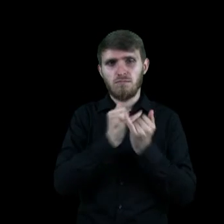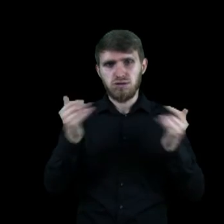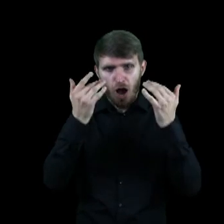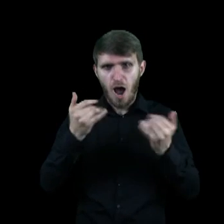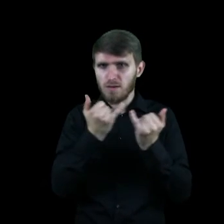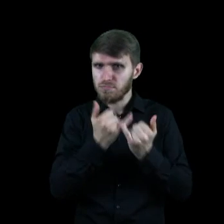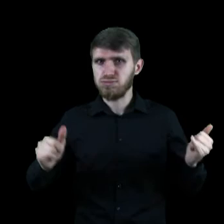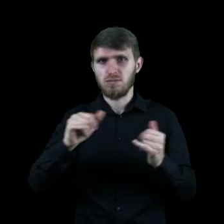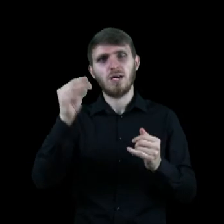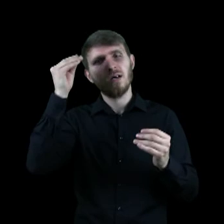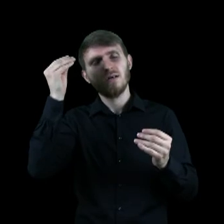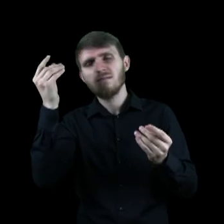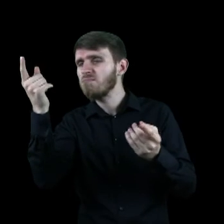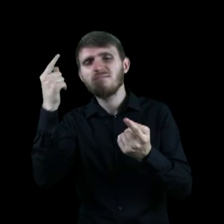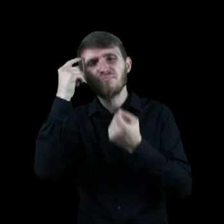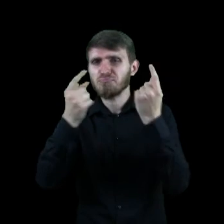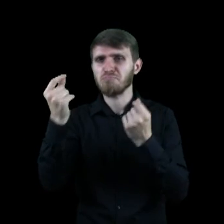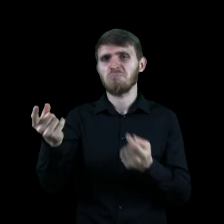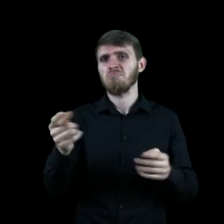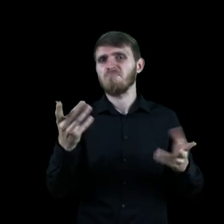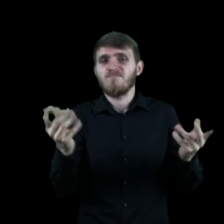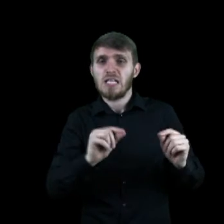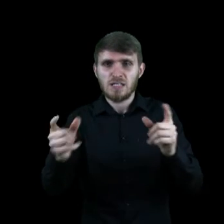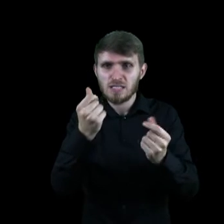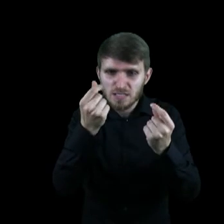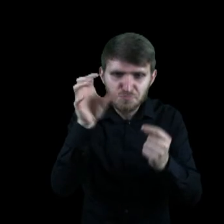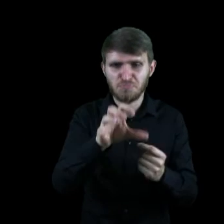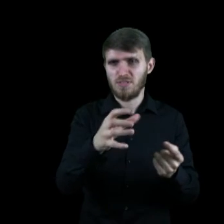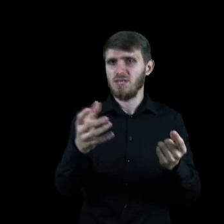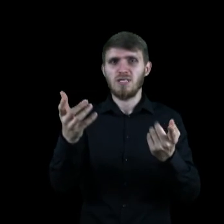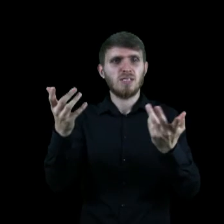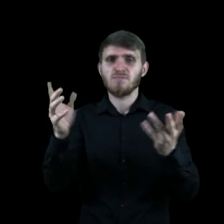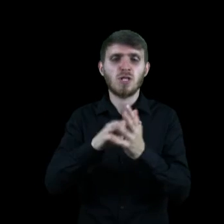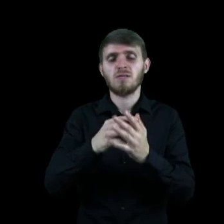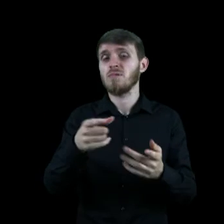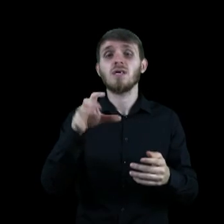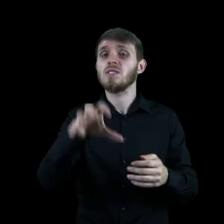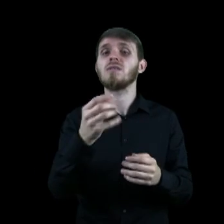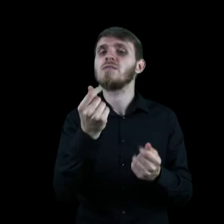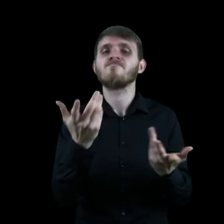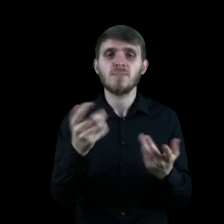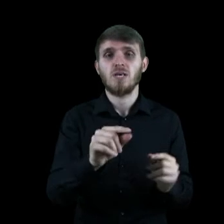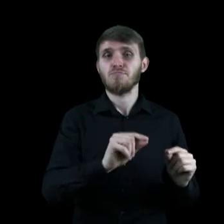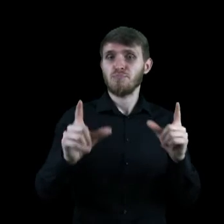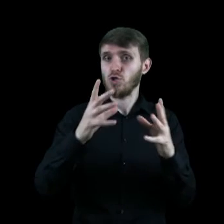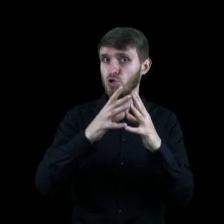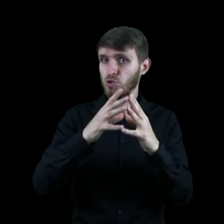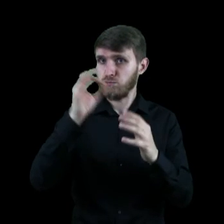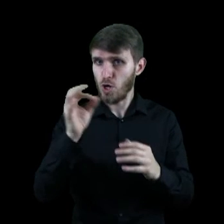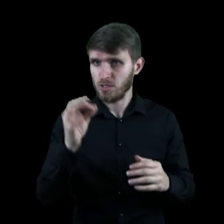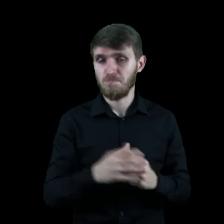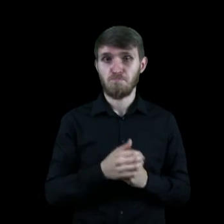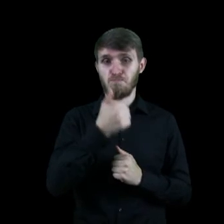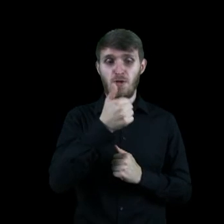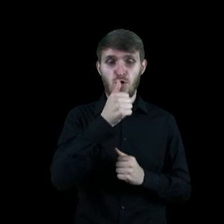się sposób określania koszyka dóbr. Zależnie jak to mierzyliście, powiecie, że inflacja cenowa. Inflacja